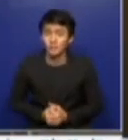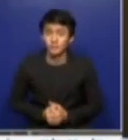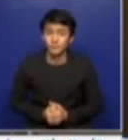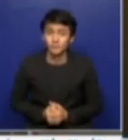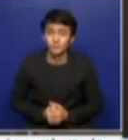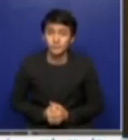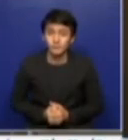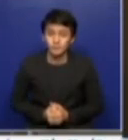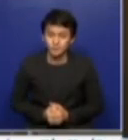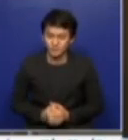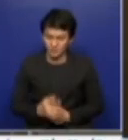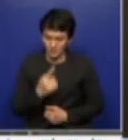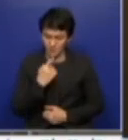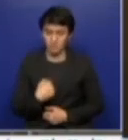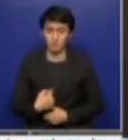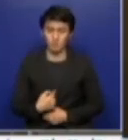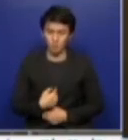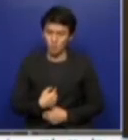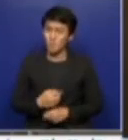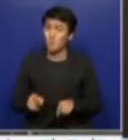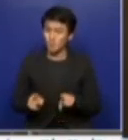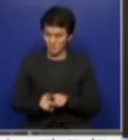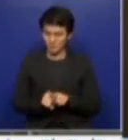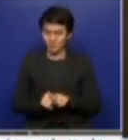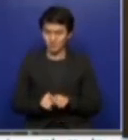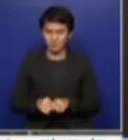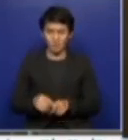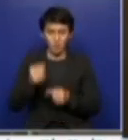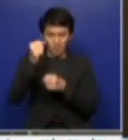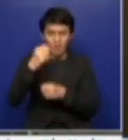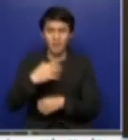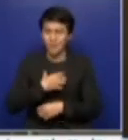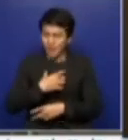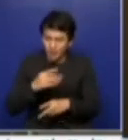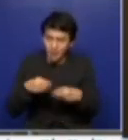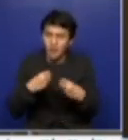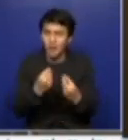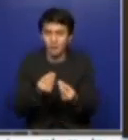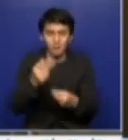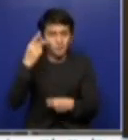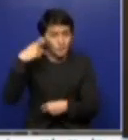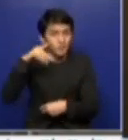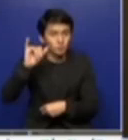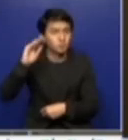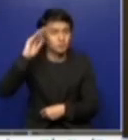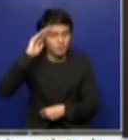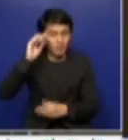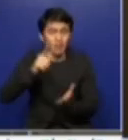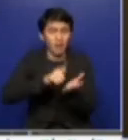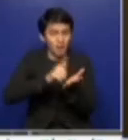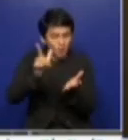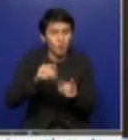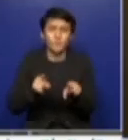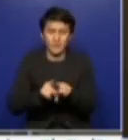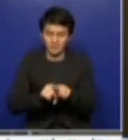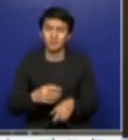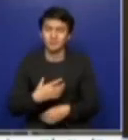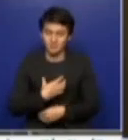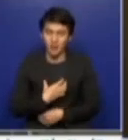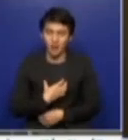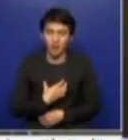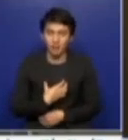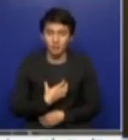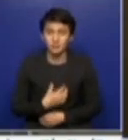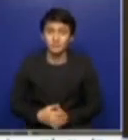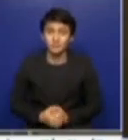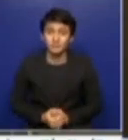านะที่ผมก็เรียกร้องให้พลเอกประยุทธ์ลาออกจากตำแหน่งนายกรัฐมนตรีด้วยคนหนึ่งก